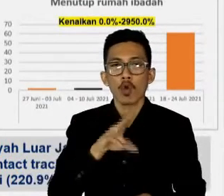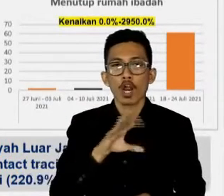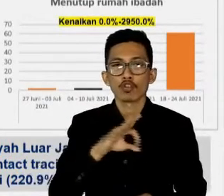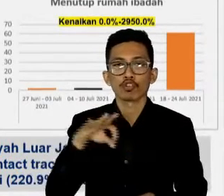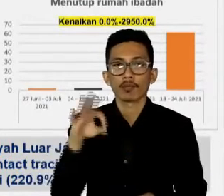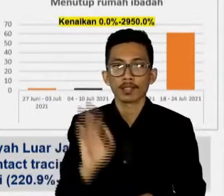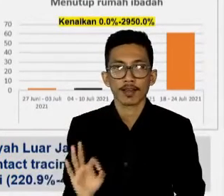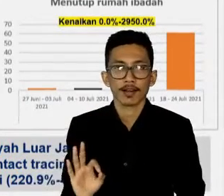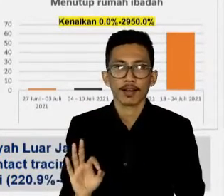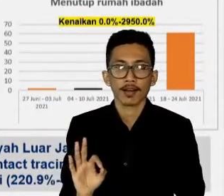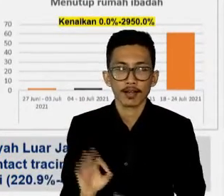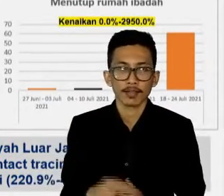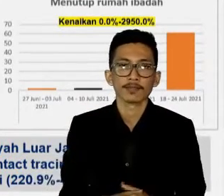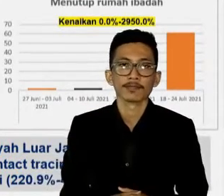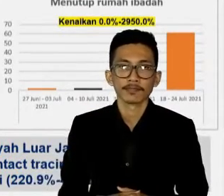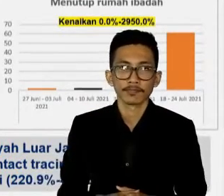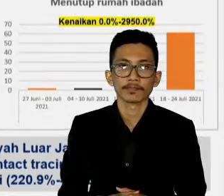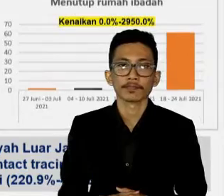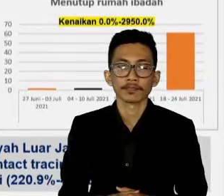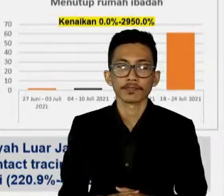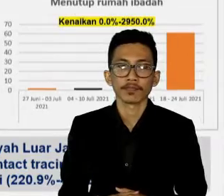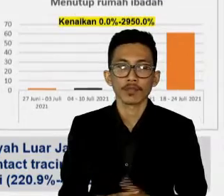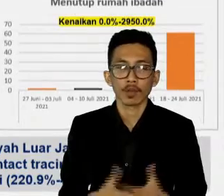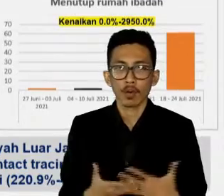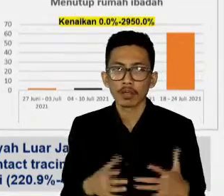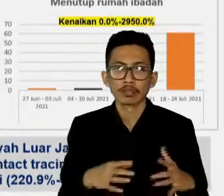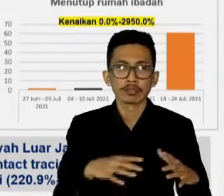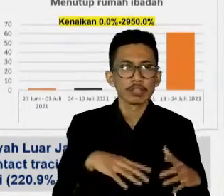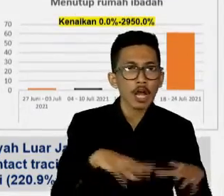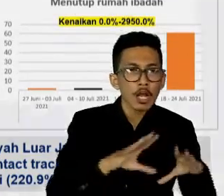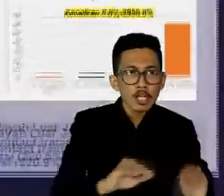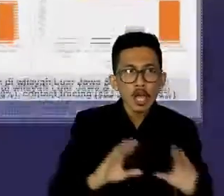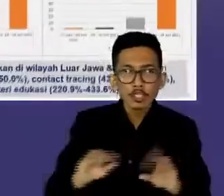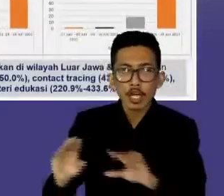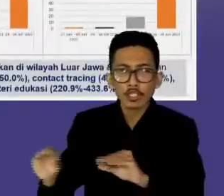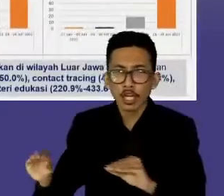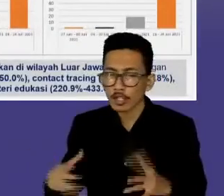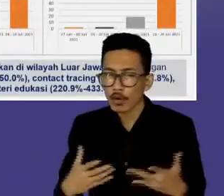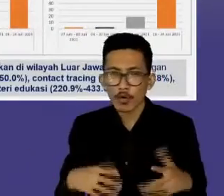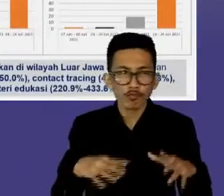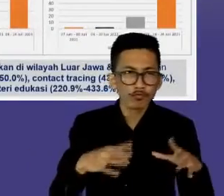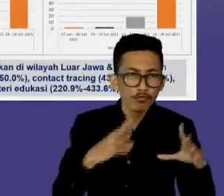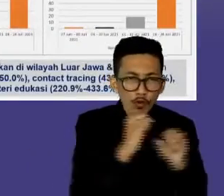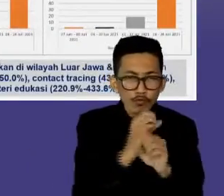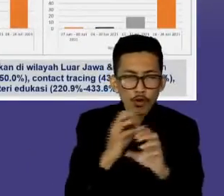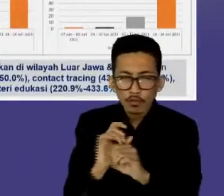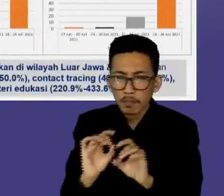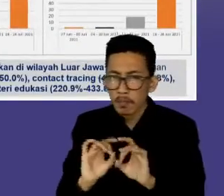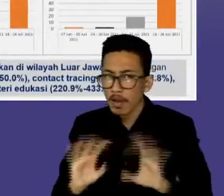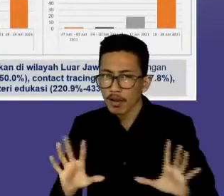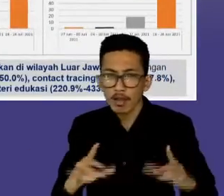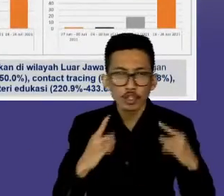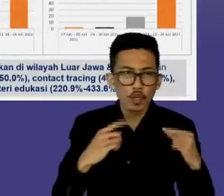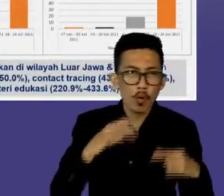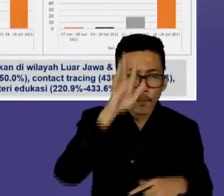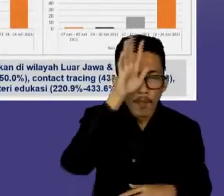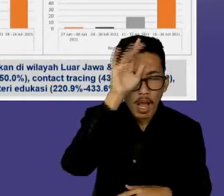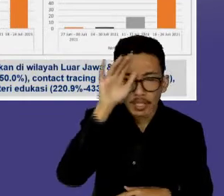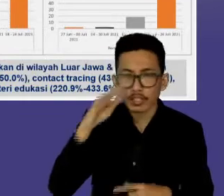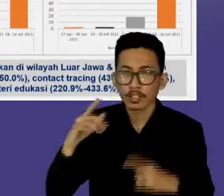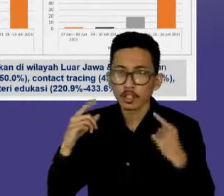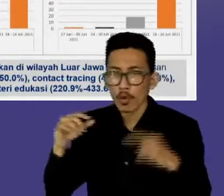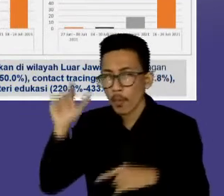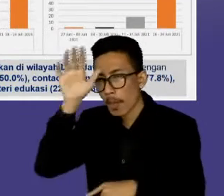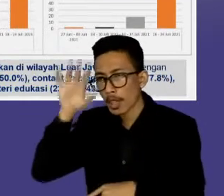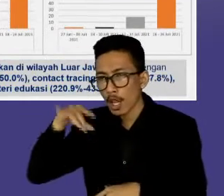220-433%. Jadi kalau kita lihat nih agak beda nih fokus kinerja yang dilakukan di Jawa dan Bali dengan luar Jawa dan Bali. Tapi pada intinya semua